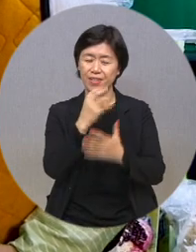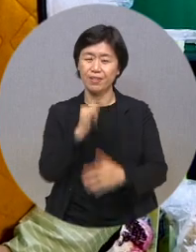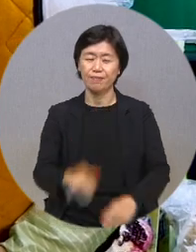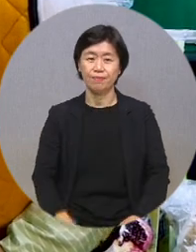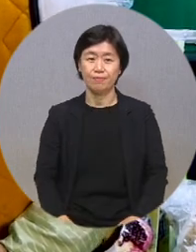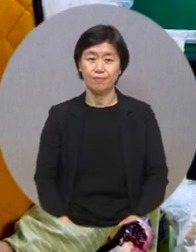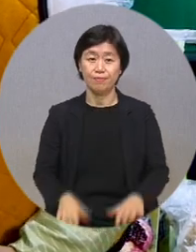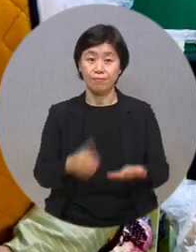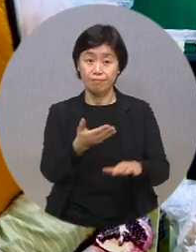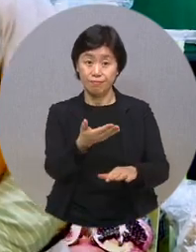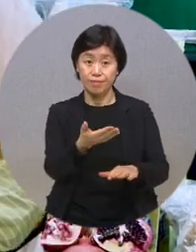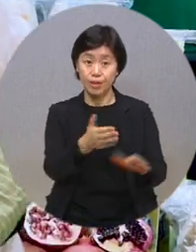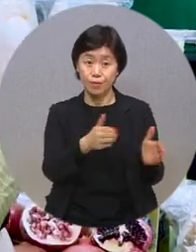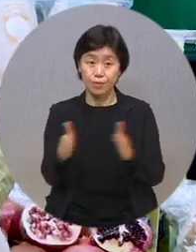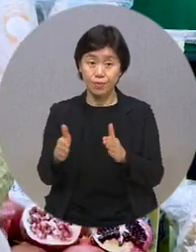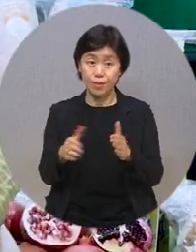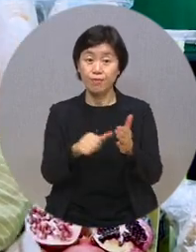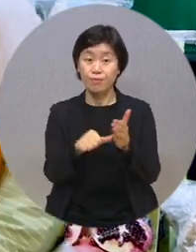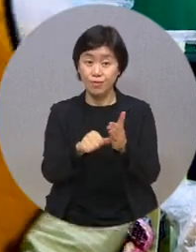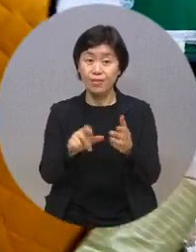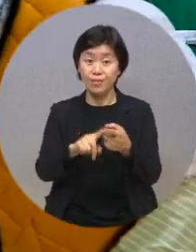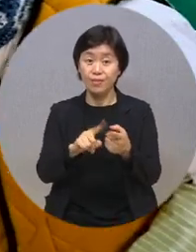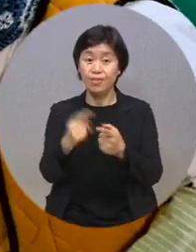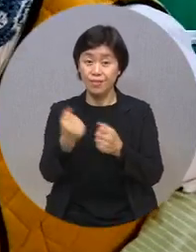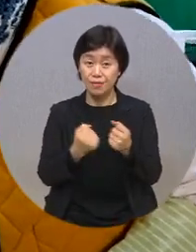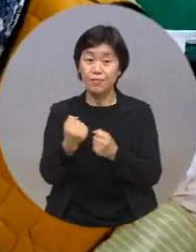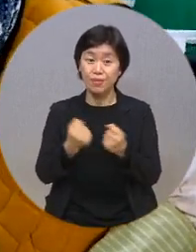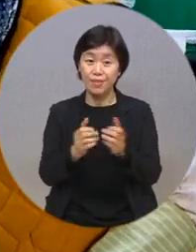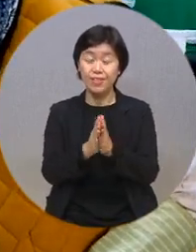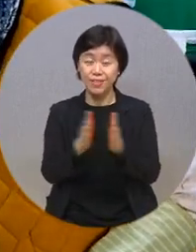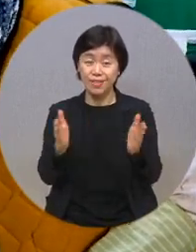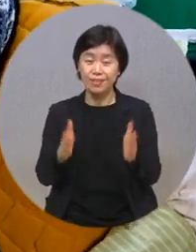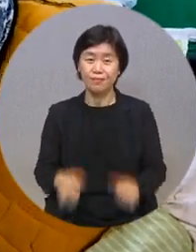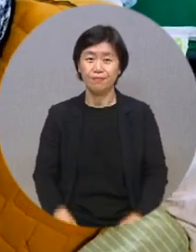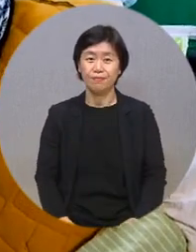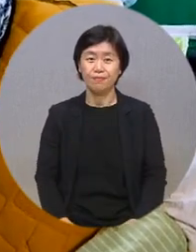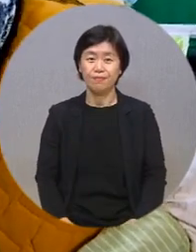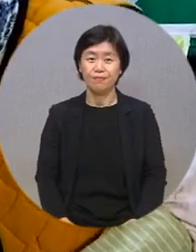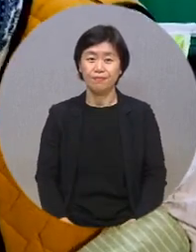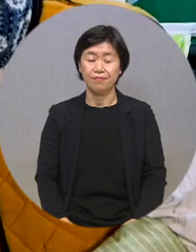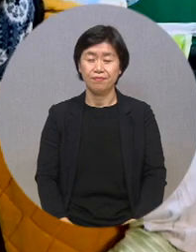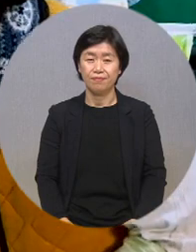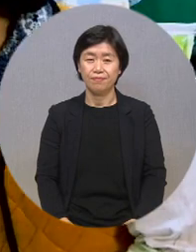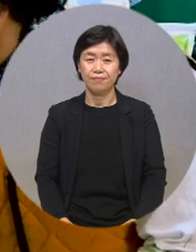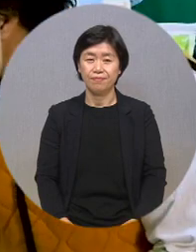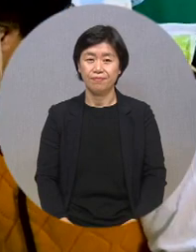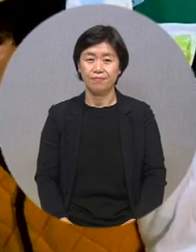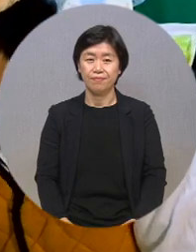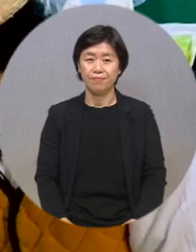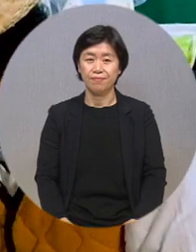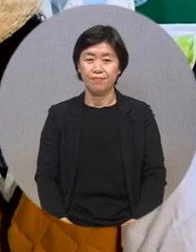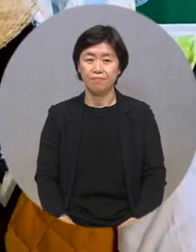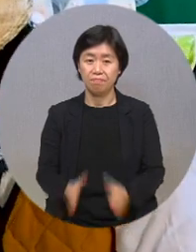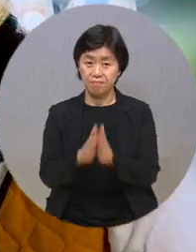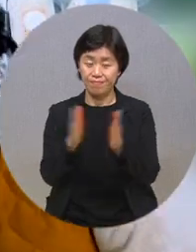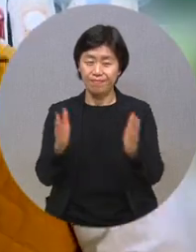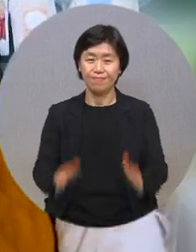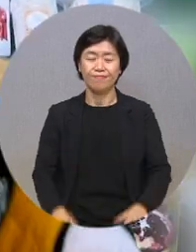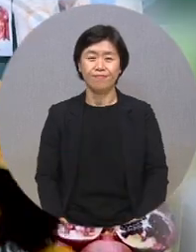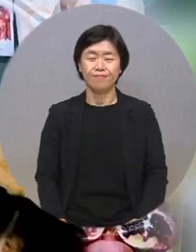준비하신 우리 물건 자 상품 30초. 앞에 보시고 30초 동안 멋지게 홍보 부탁드리도록 하겠습니다. 자